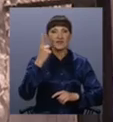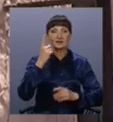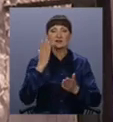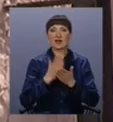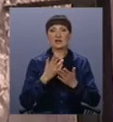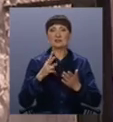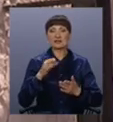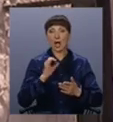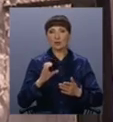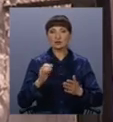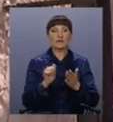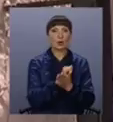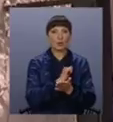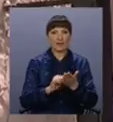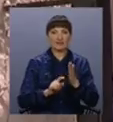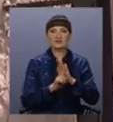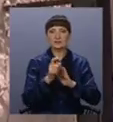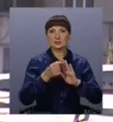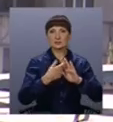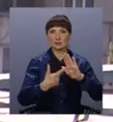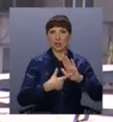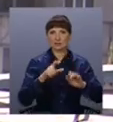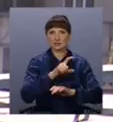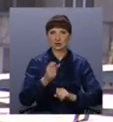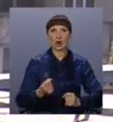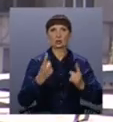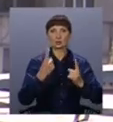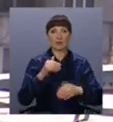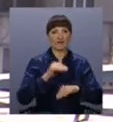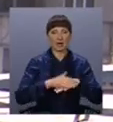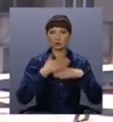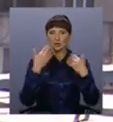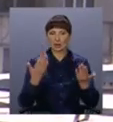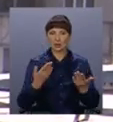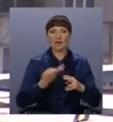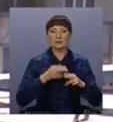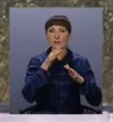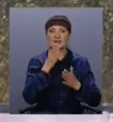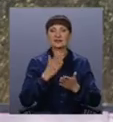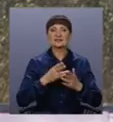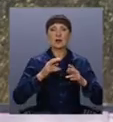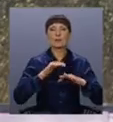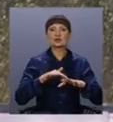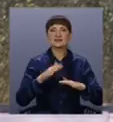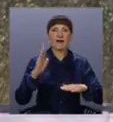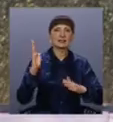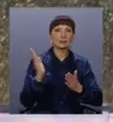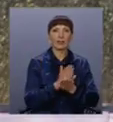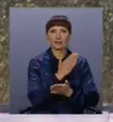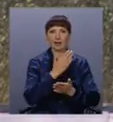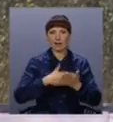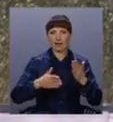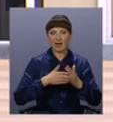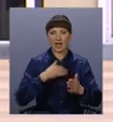пентхауса однако в документах всплыл 17 этаж хотя по факту его нет на данный момент идет процесс об отмене регистрации говорят